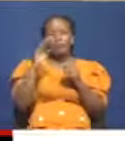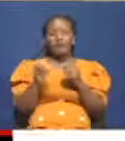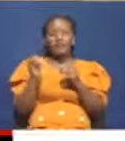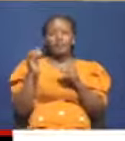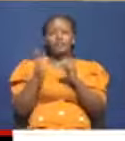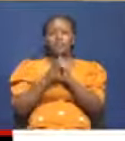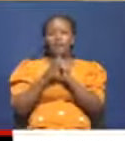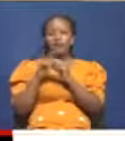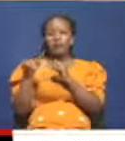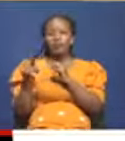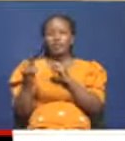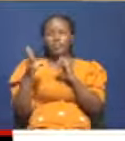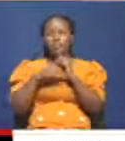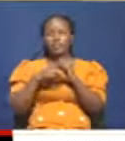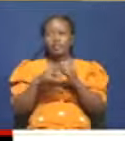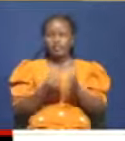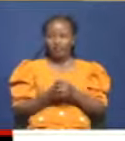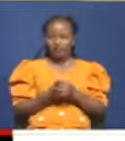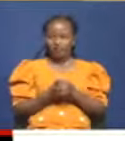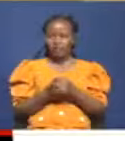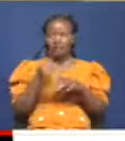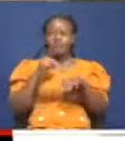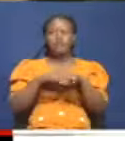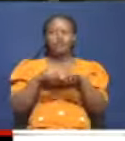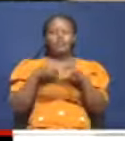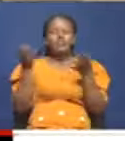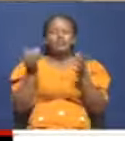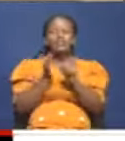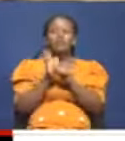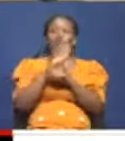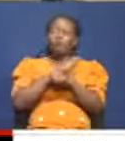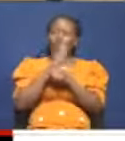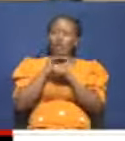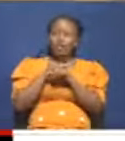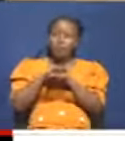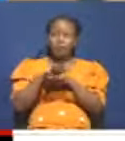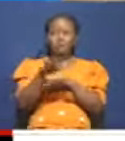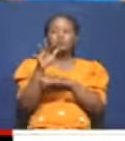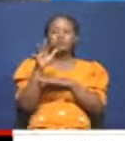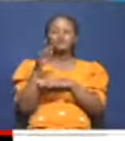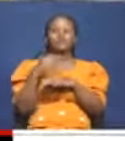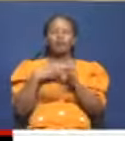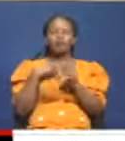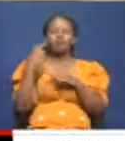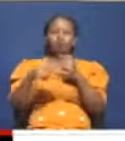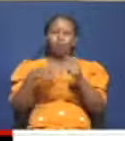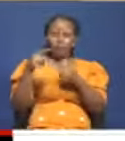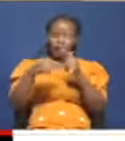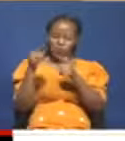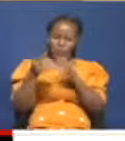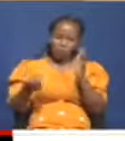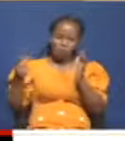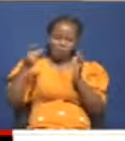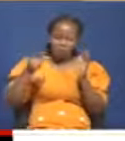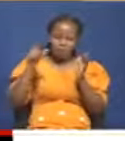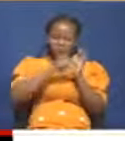9.7%. Huku visa vya maambukizi ya ugonjwa wa COVID-19 vikiendelea kuongezeka